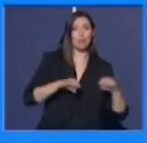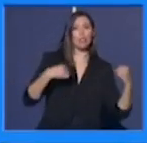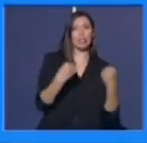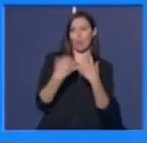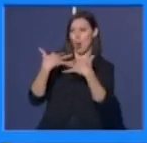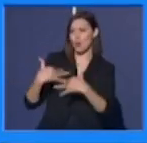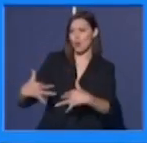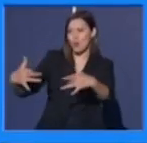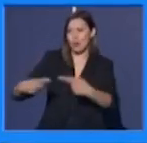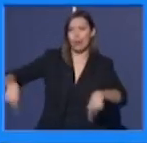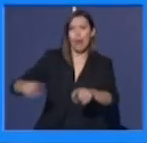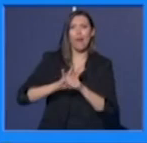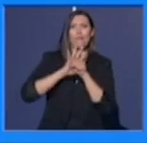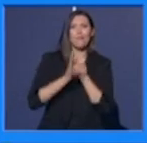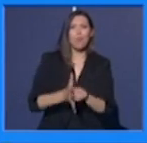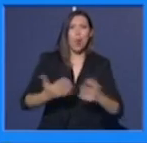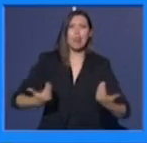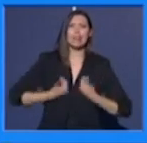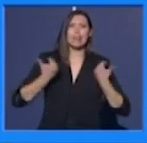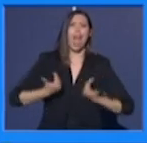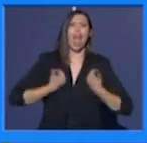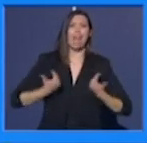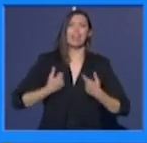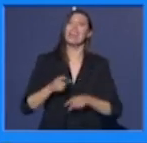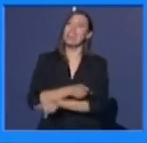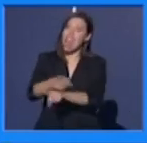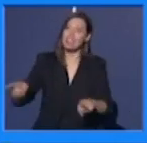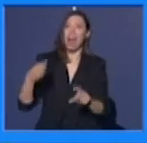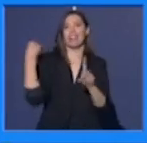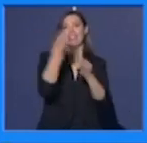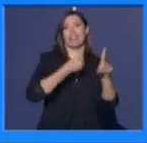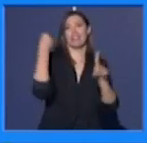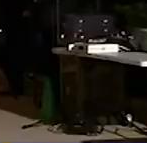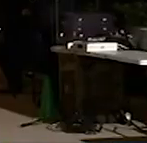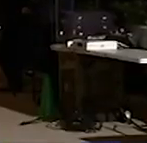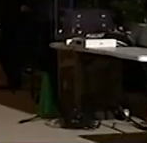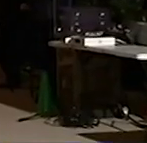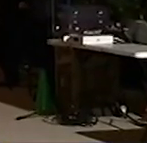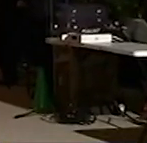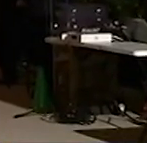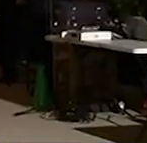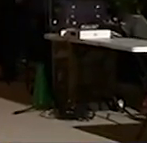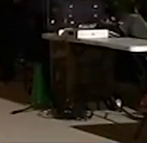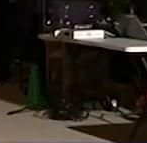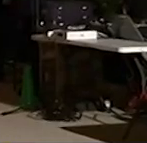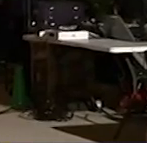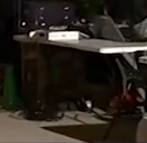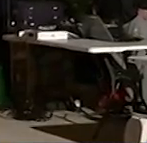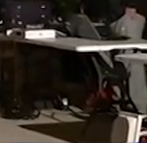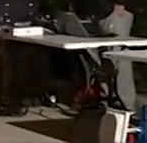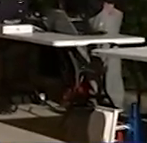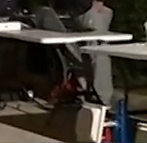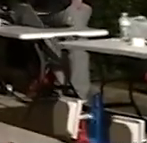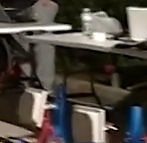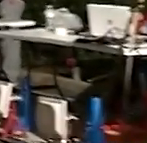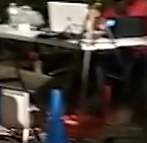διαξηφισμών. Έτσι, η συζήτηση περιορίστηκε στην κλιματική αλλαγή, τις ψηφιακές δεξιότητες και την πράσινη τεχνολογία. Χαρακτηριστικό είναι ότι στα πλαίσια του 13ου συνεδρίου